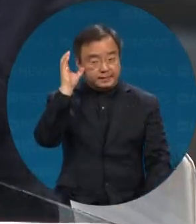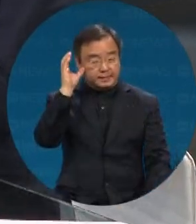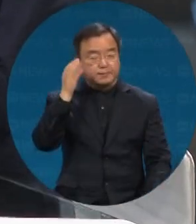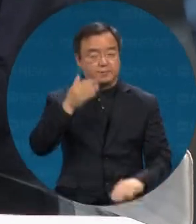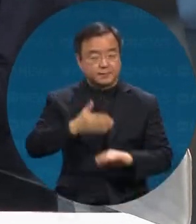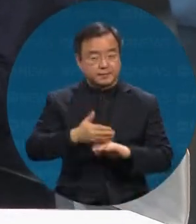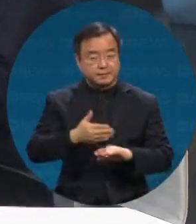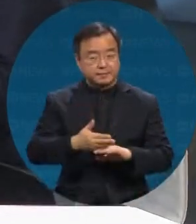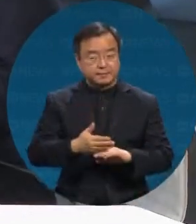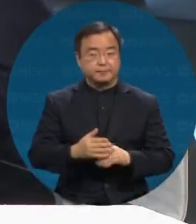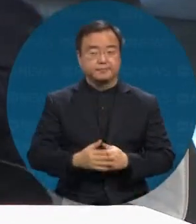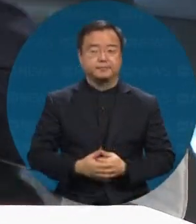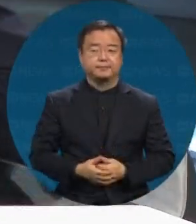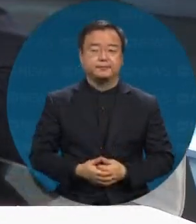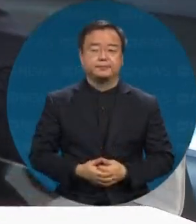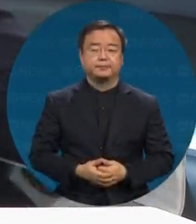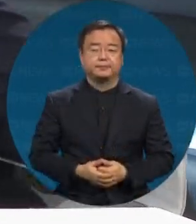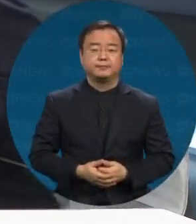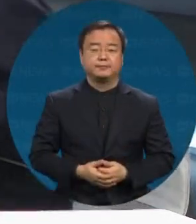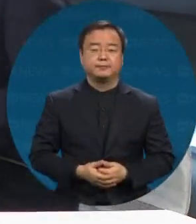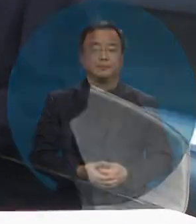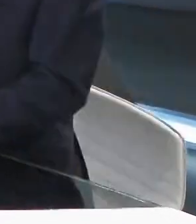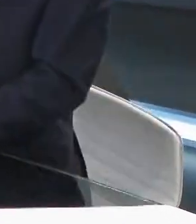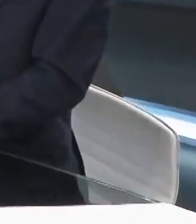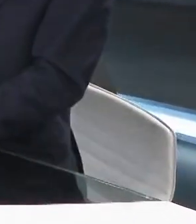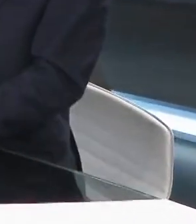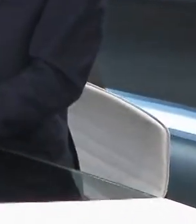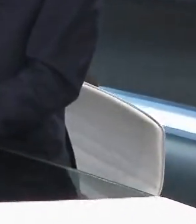말씀 잘 들었습니다 고맙습니다